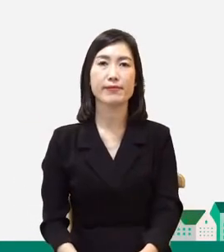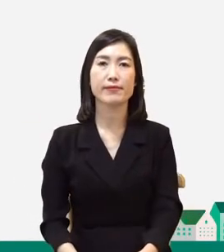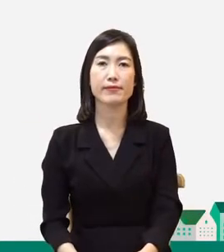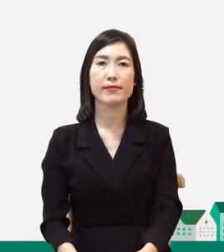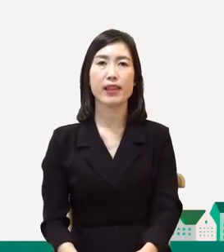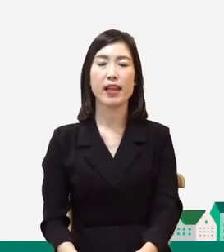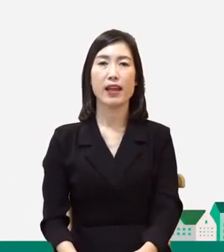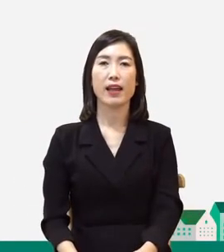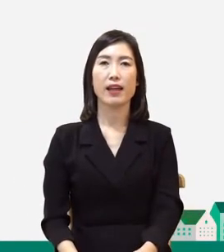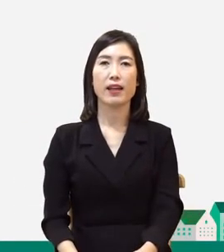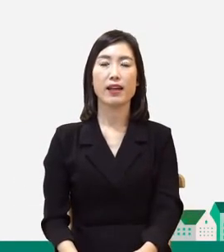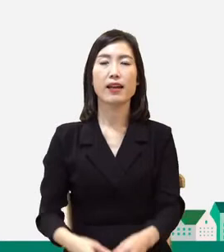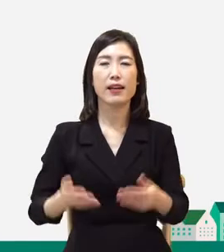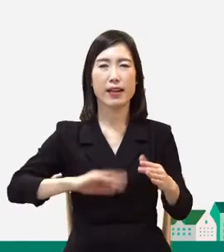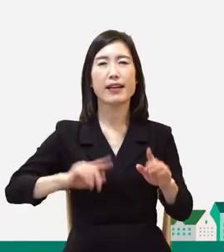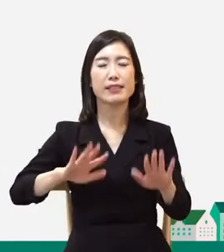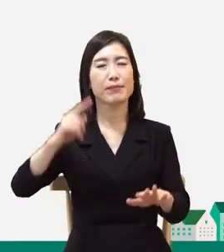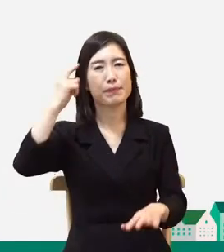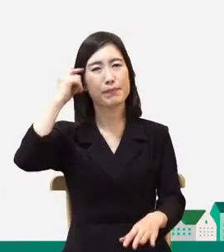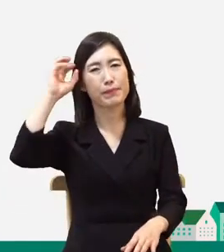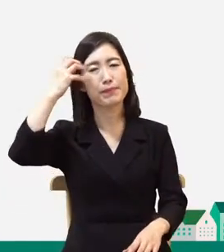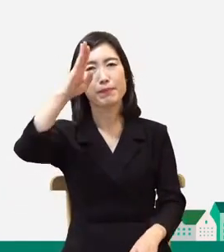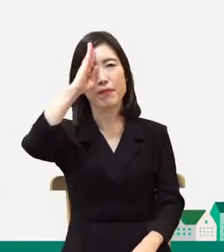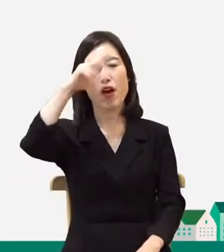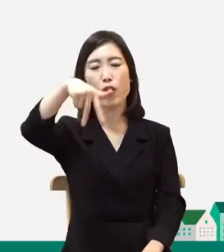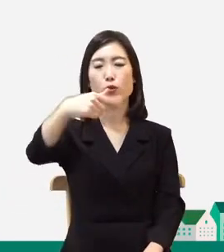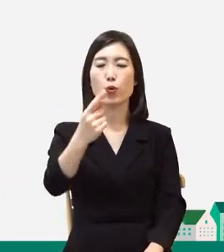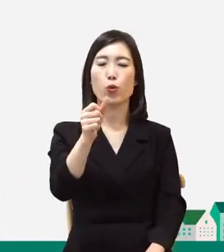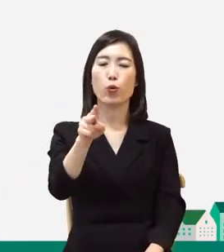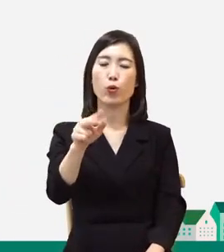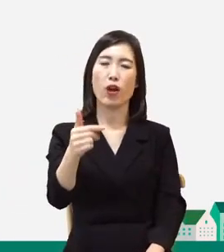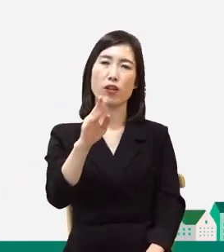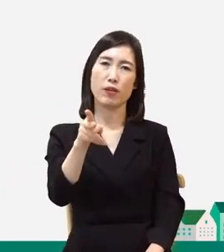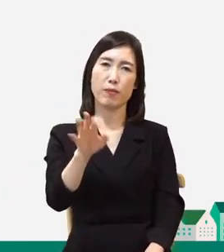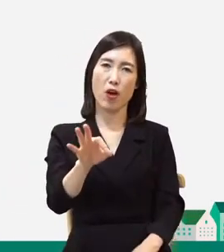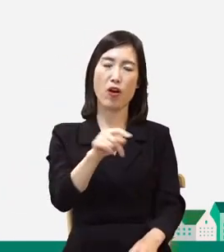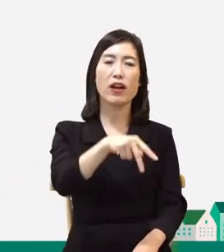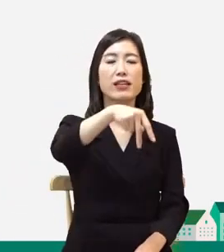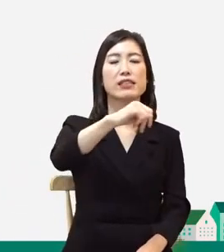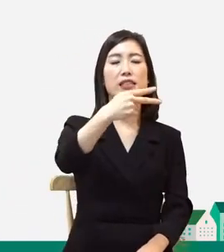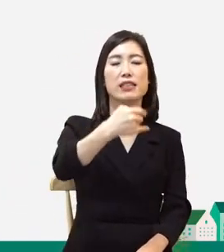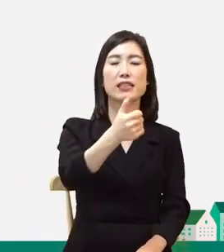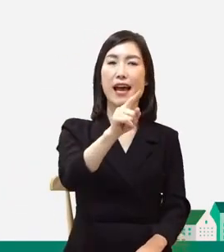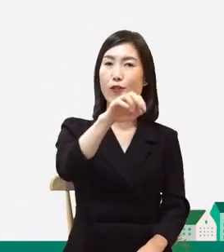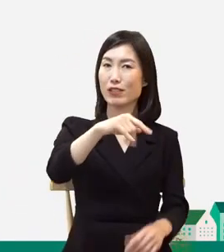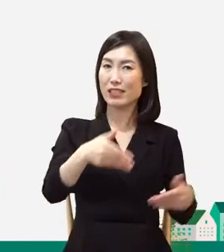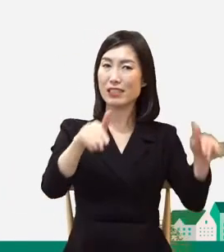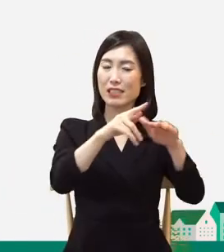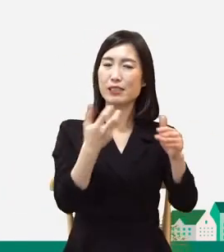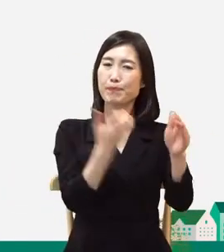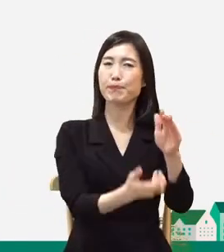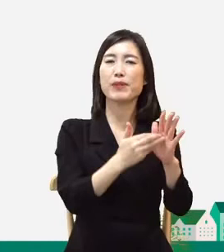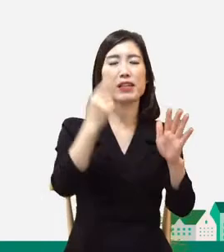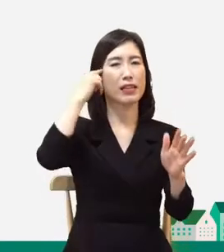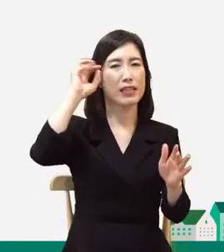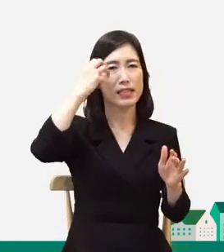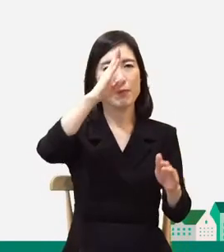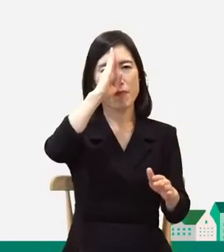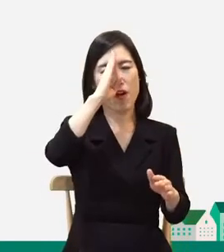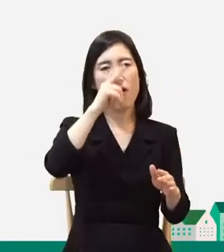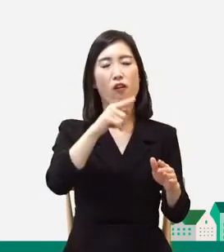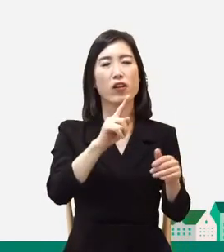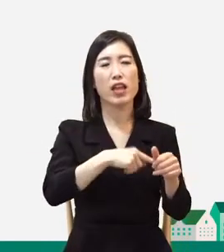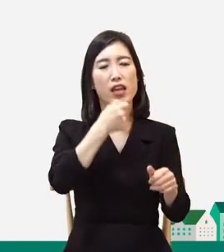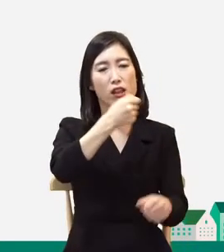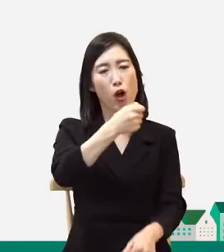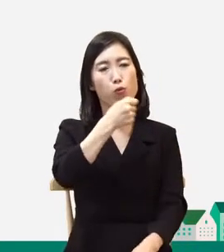다음은 편집 조현병을 갖고 계시는 2017년 3월에 입주한 시드하우스 입주민의 인터뷰 내용입니다. 이분이 이 인터뷰를